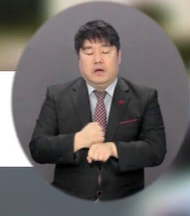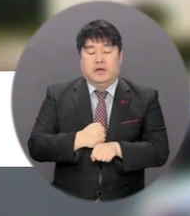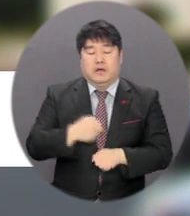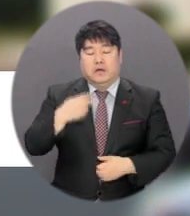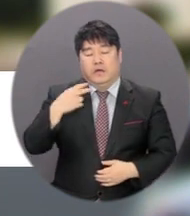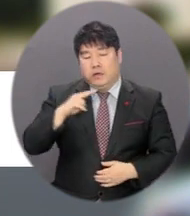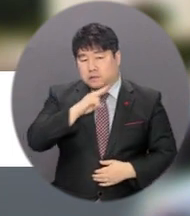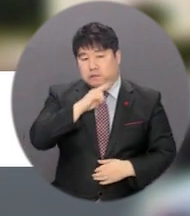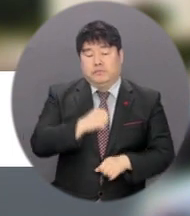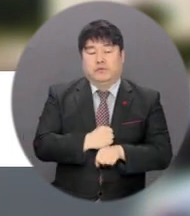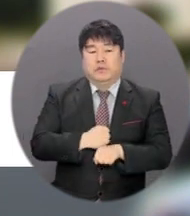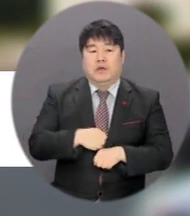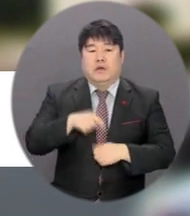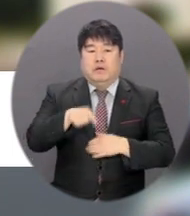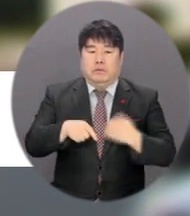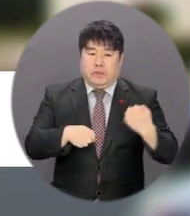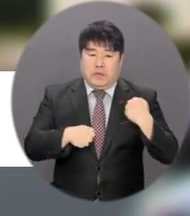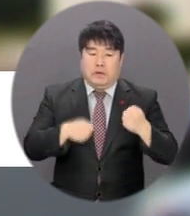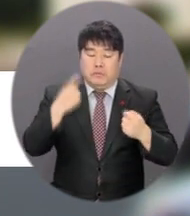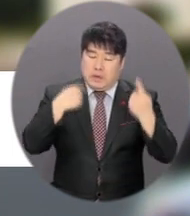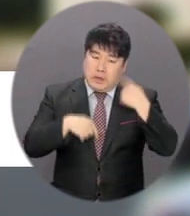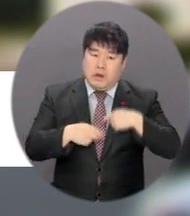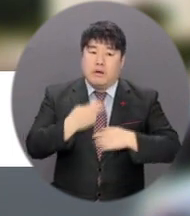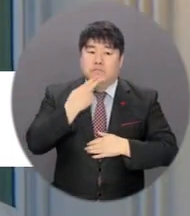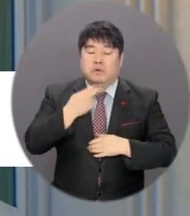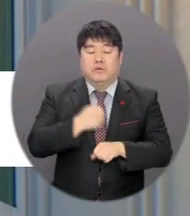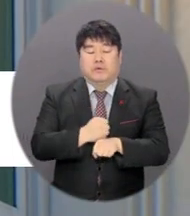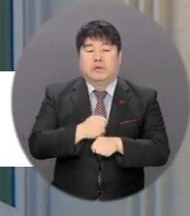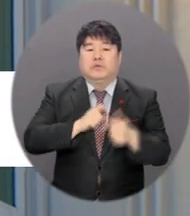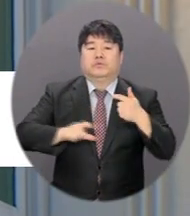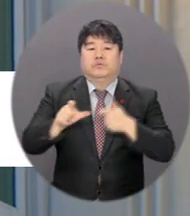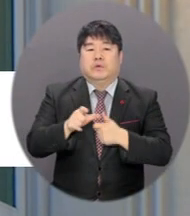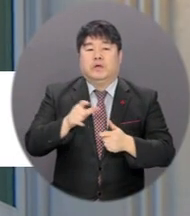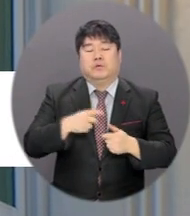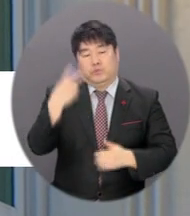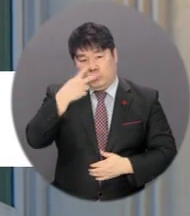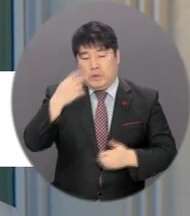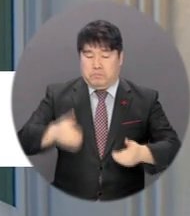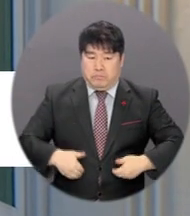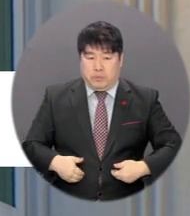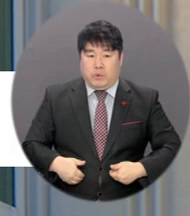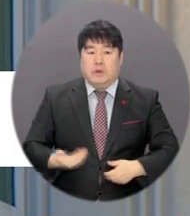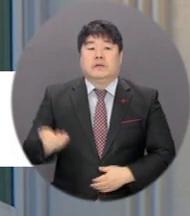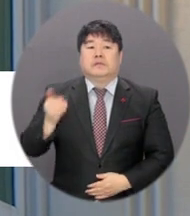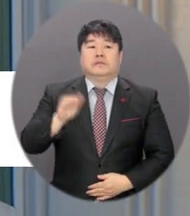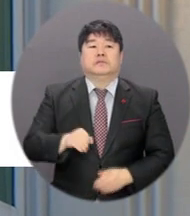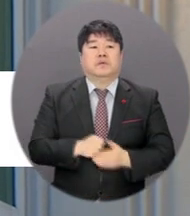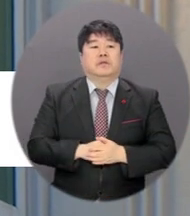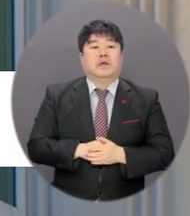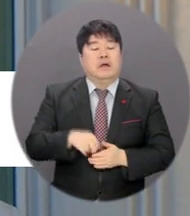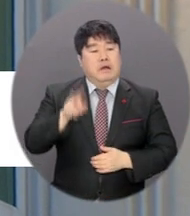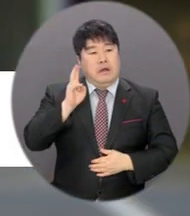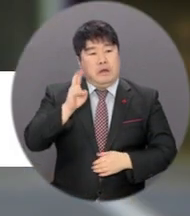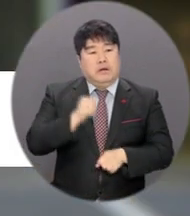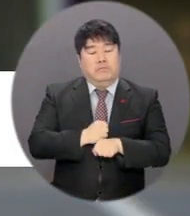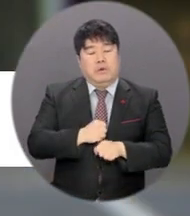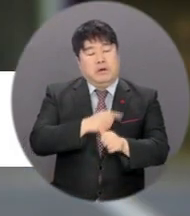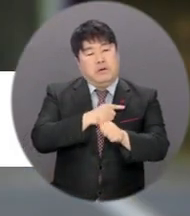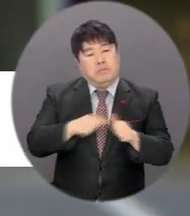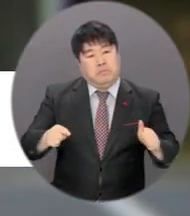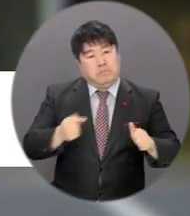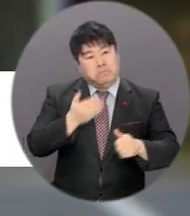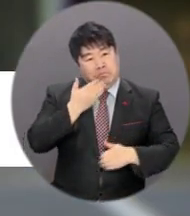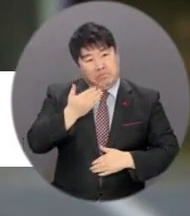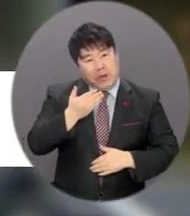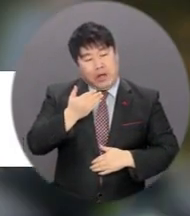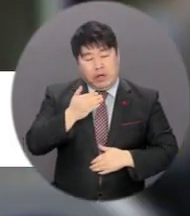의한 손상은 없는 걸로 나와서 이제 추가적인 부분에 대해서 조금 더 조사는 필요하겠지만 네. 뭐 이렇게 살해했을